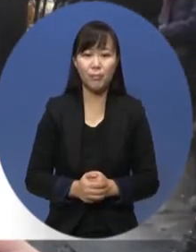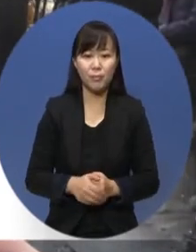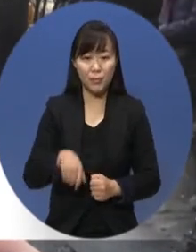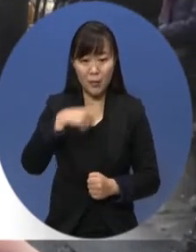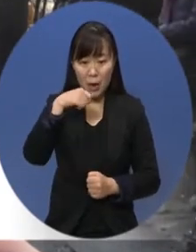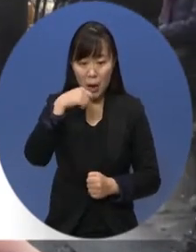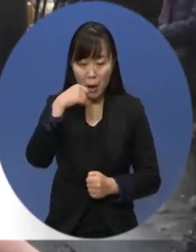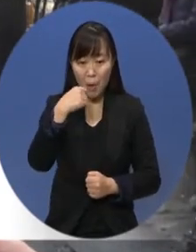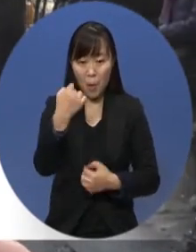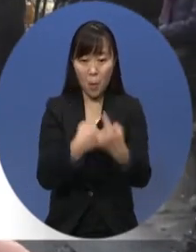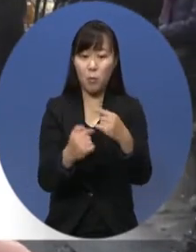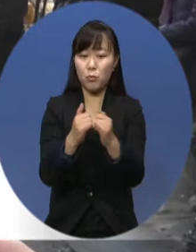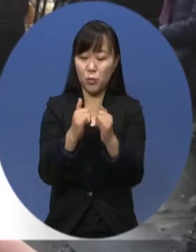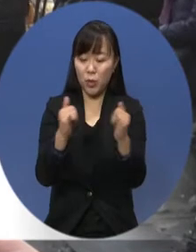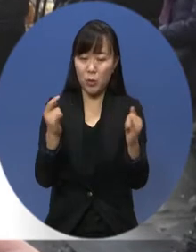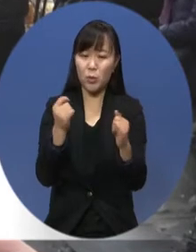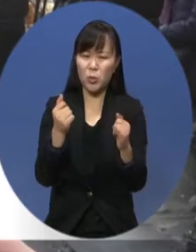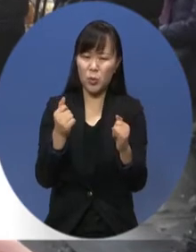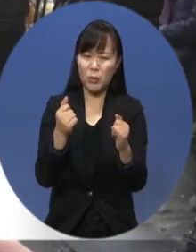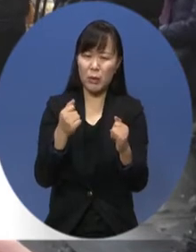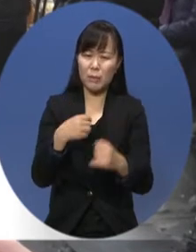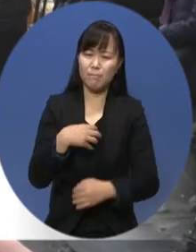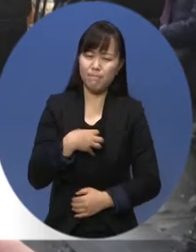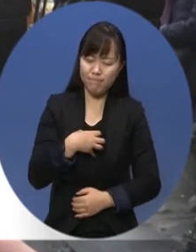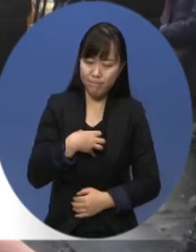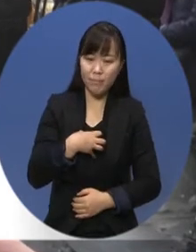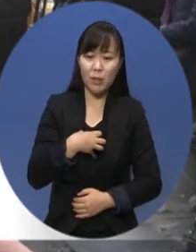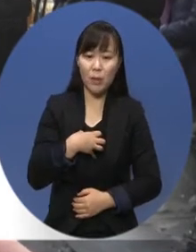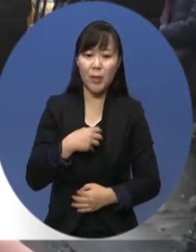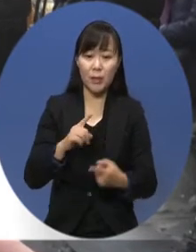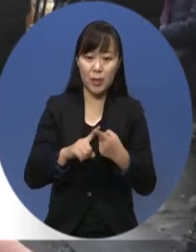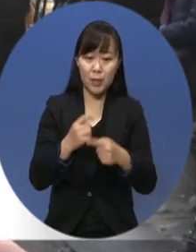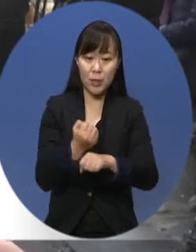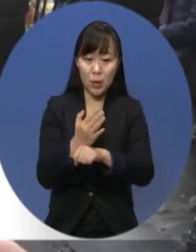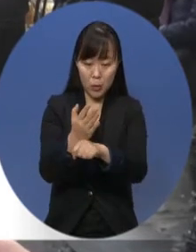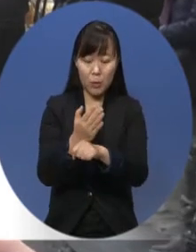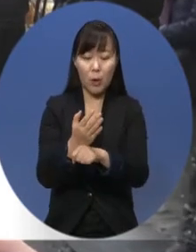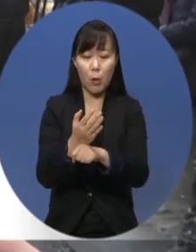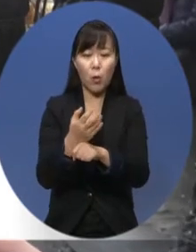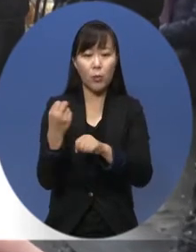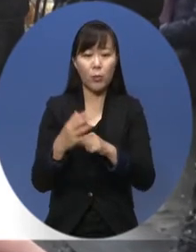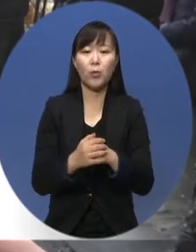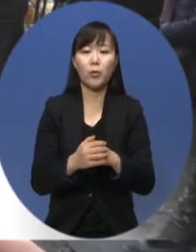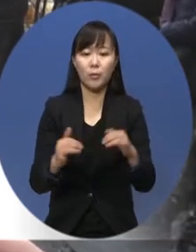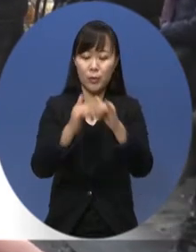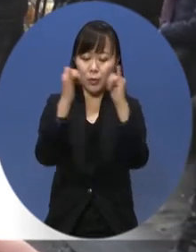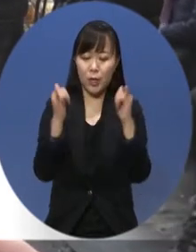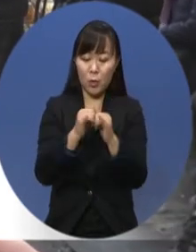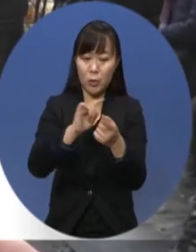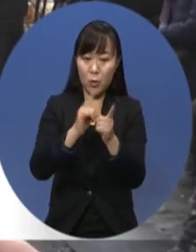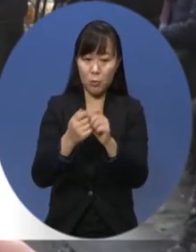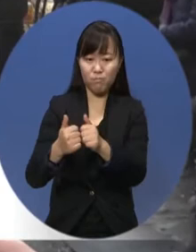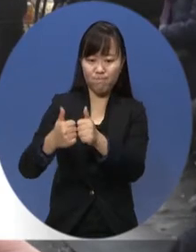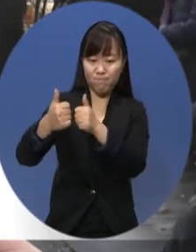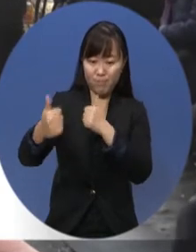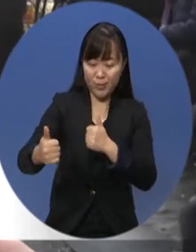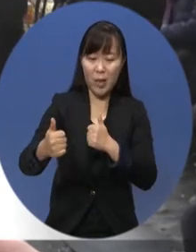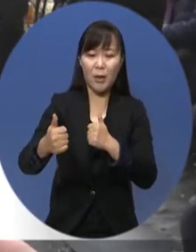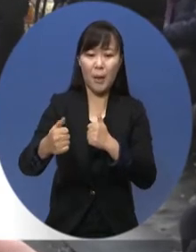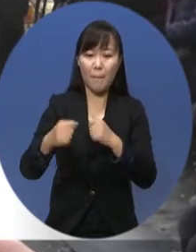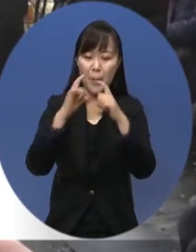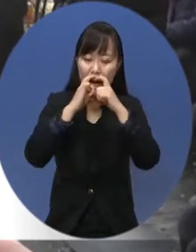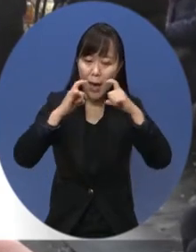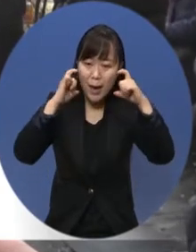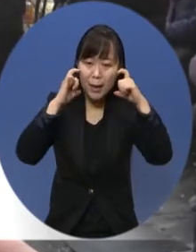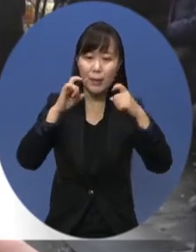식사를 하러 오시는 대상자분들한테는 조금 더 경각심을 갖고 사회적 거리두기, 마스크 쓰기